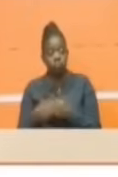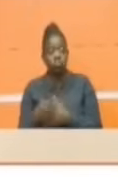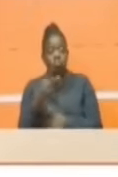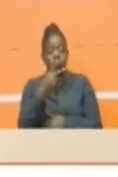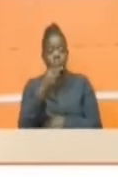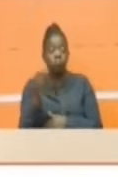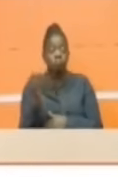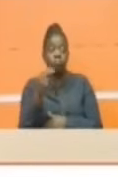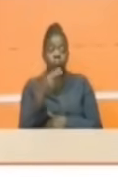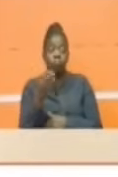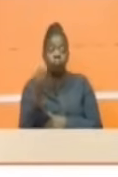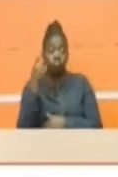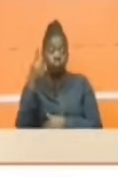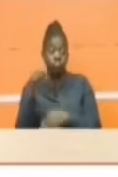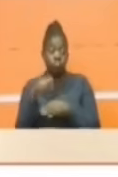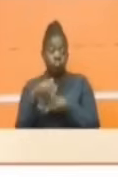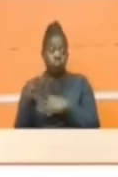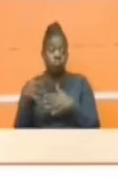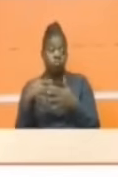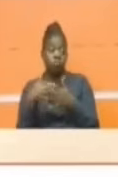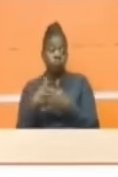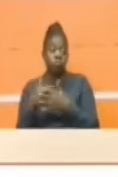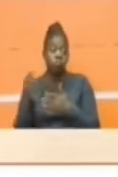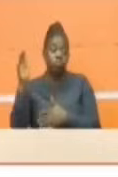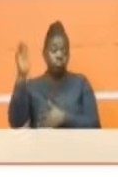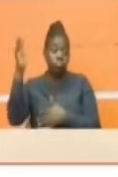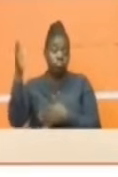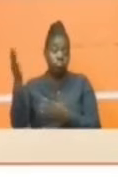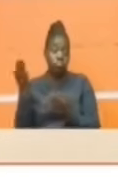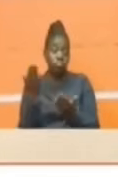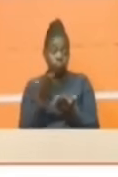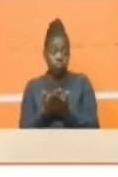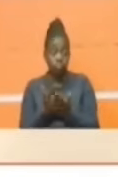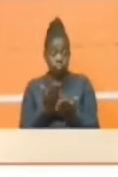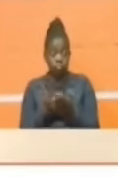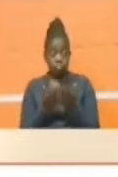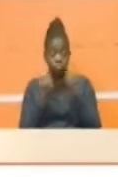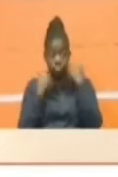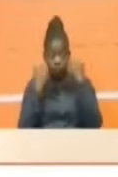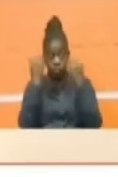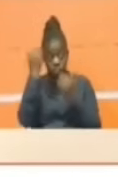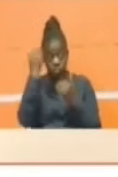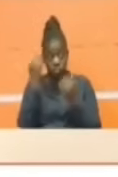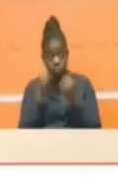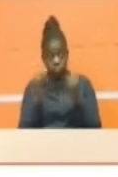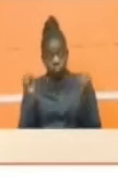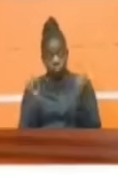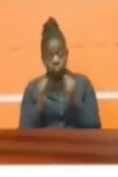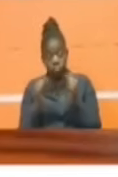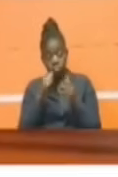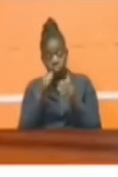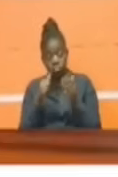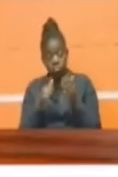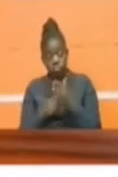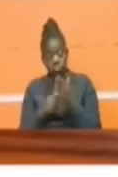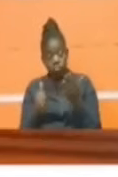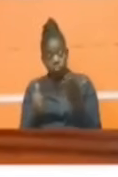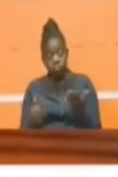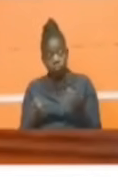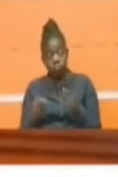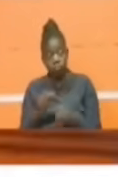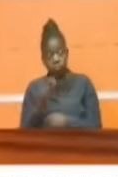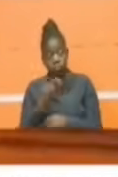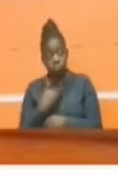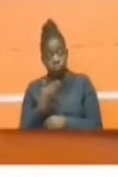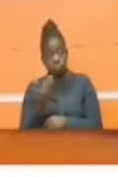Mu biro bw'ategedde nti asindikiddwa mukolokooni awanise omukono n'asaba omulamuzi nti mulwadde nga n'ebbaluwa y'eddwaliro gye bamujjanjabirako abadde